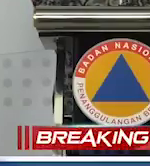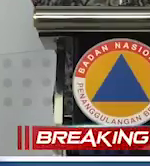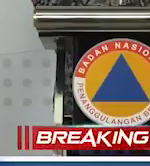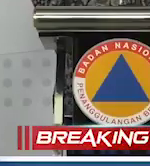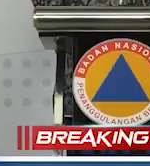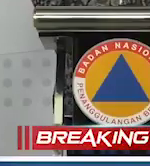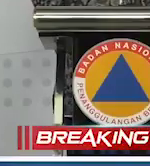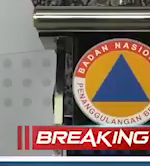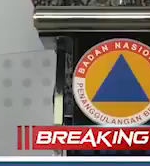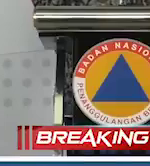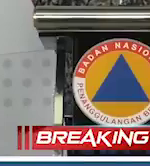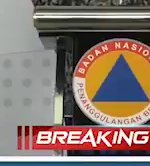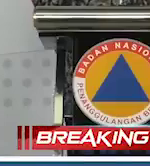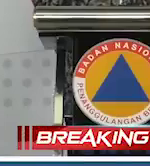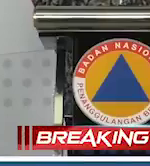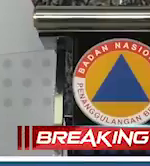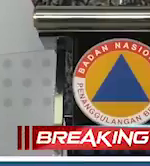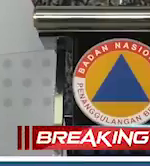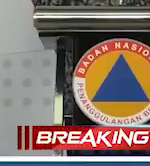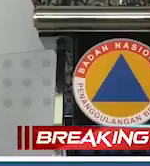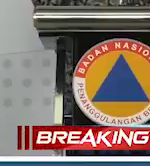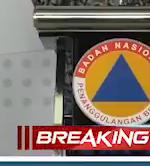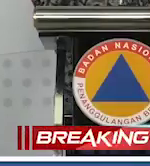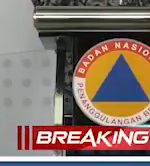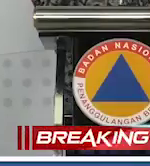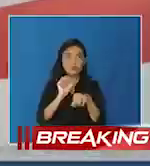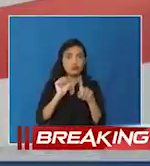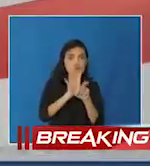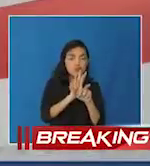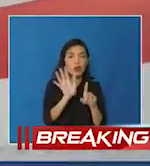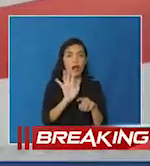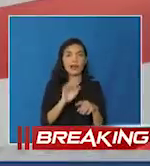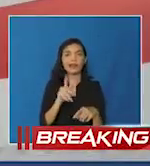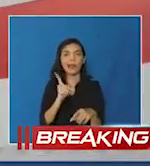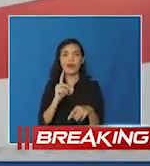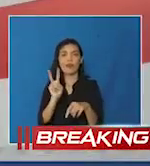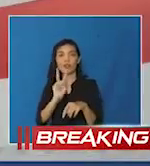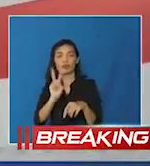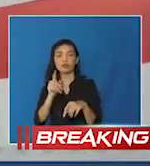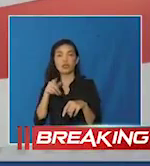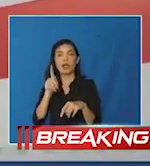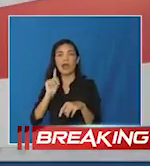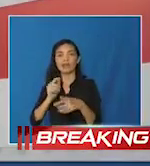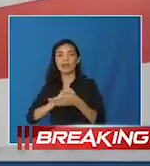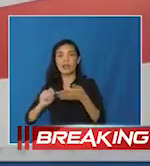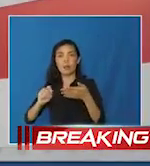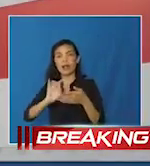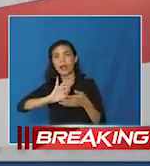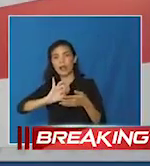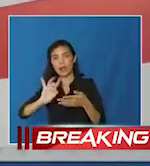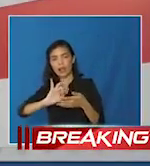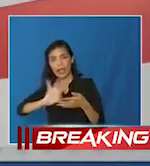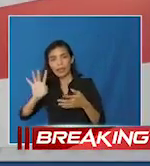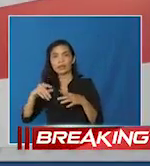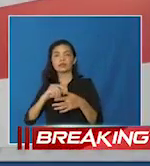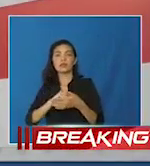terhadap virusnya karena kalau mereka langsung terhadap virusnya maka kita menggunakan pemeriksaan yang kita sebut berbasis pada